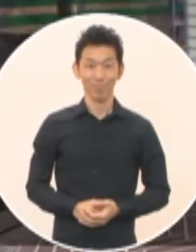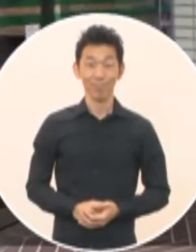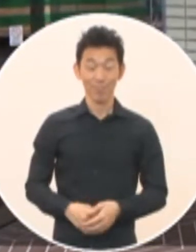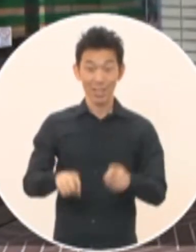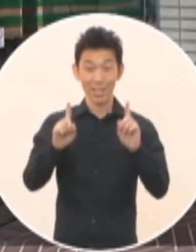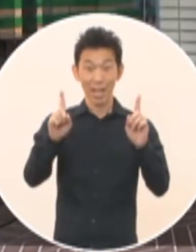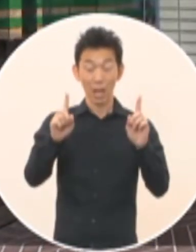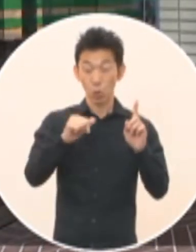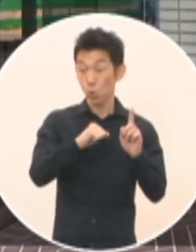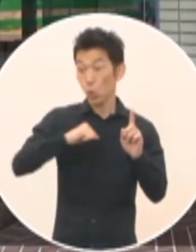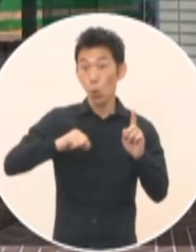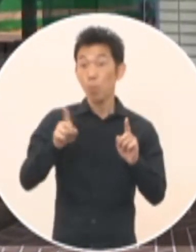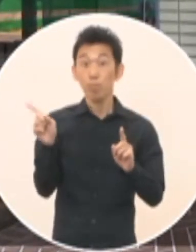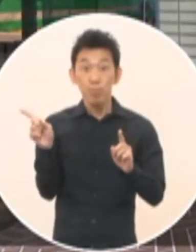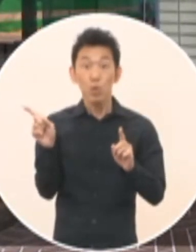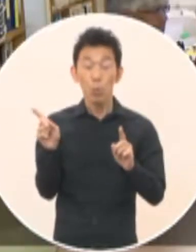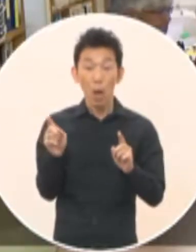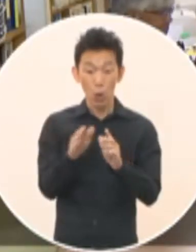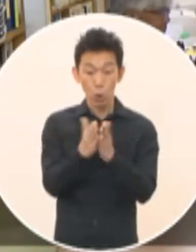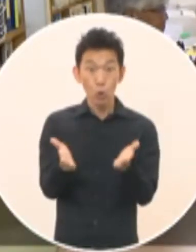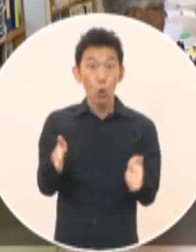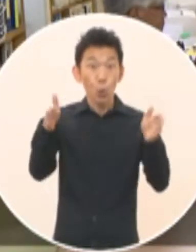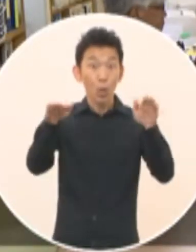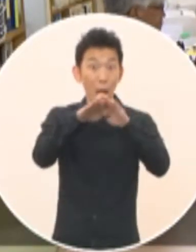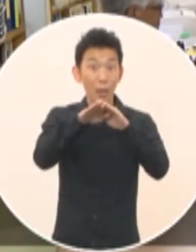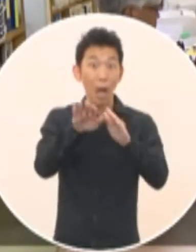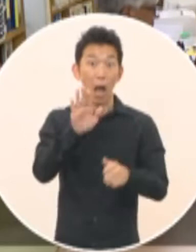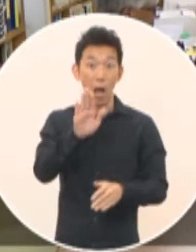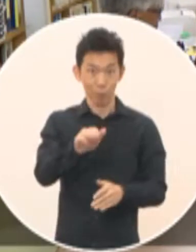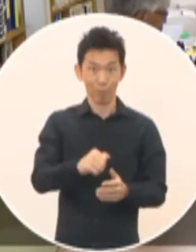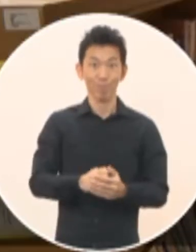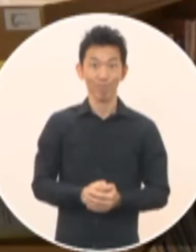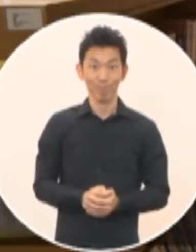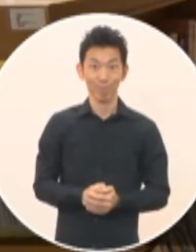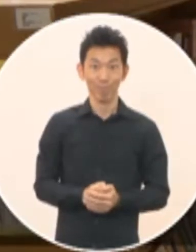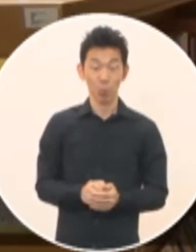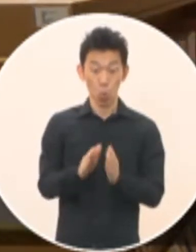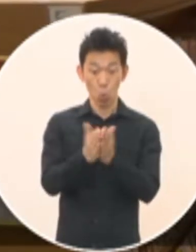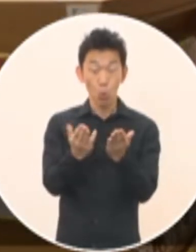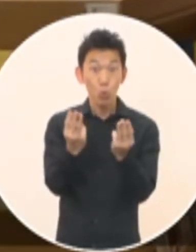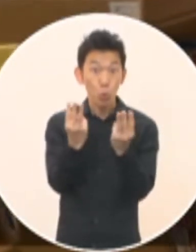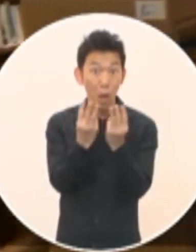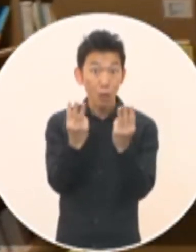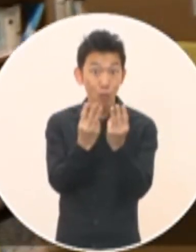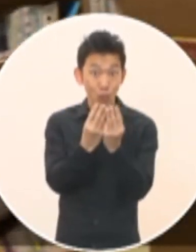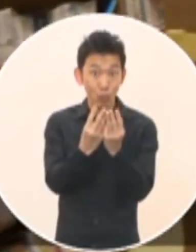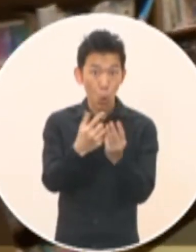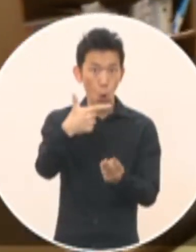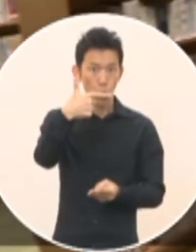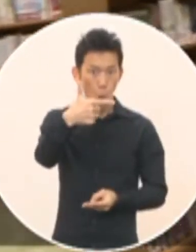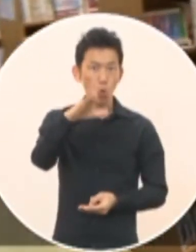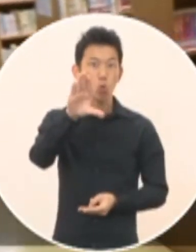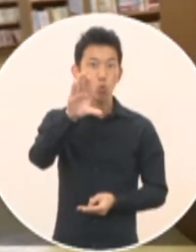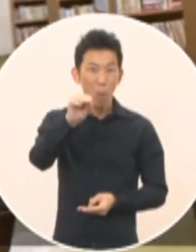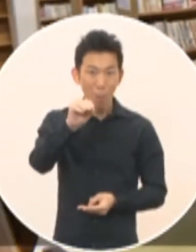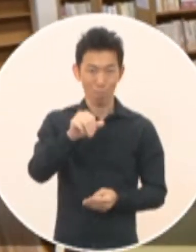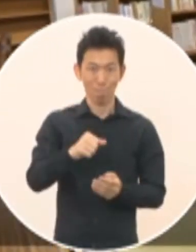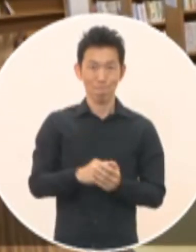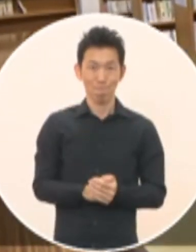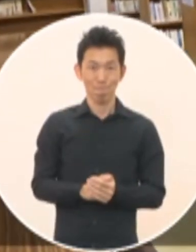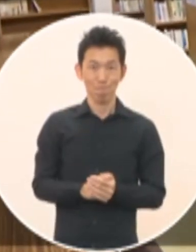正面玄関横には図書館があります。図書館の蔵書はおよそ6万冊。